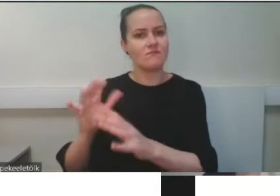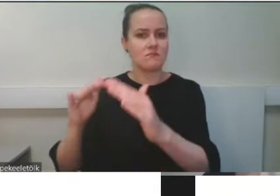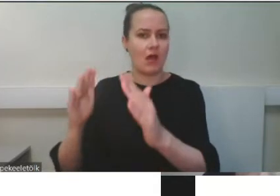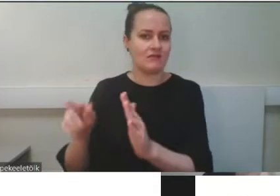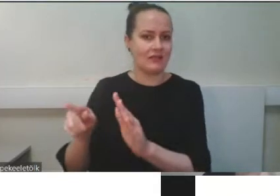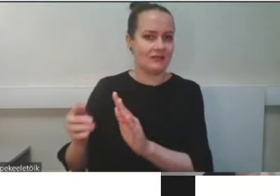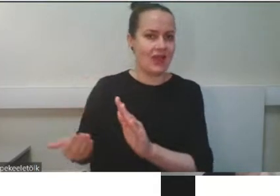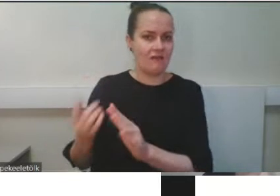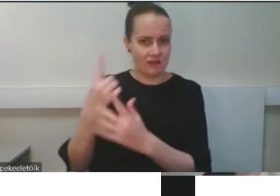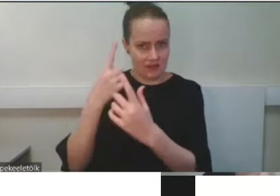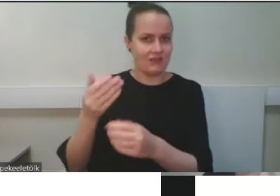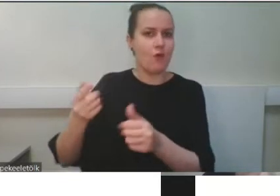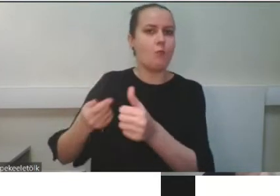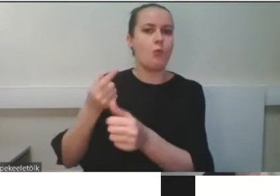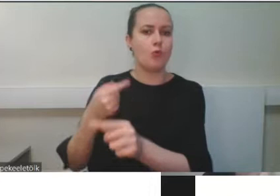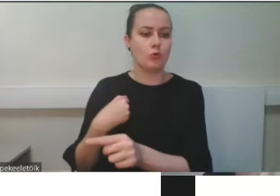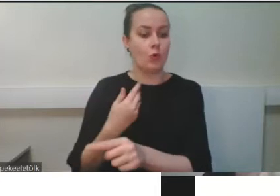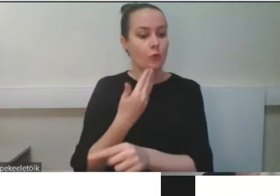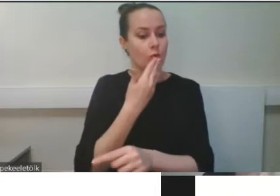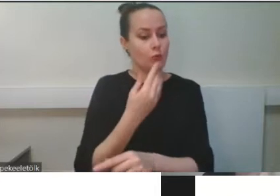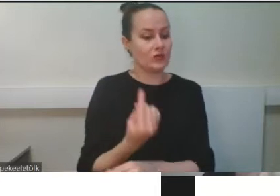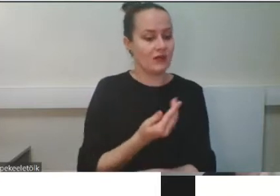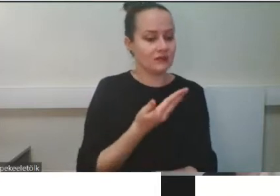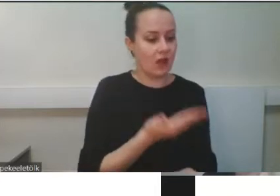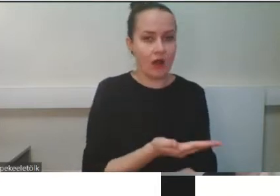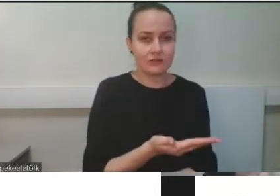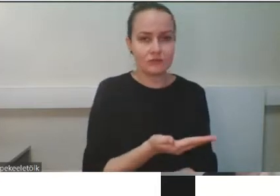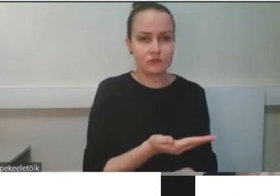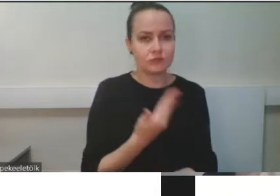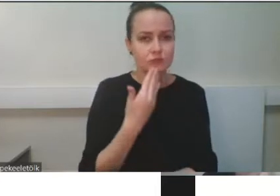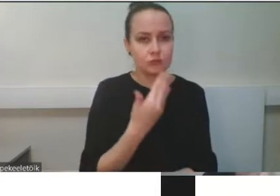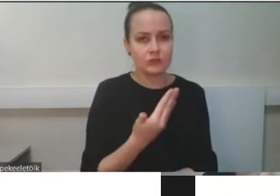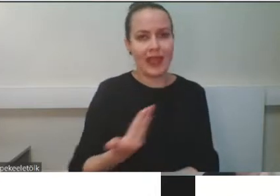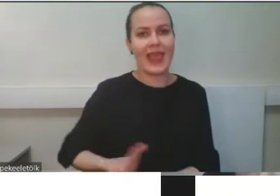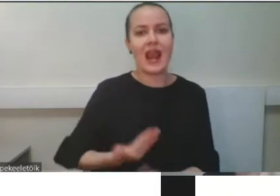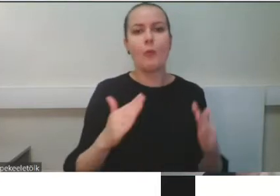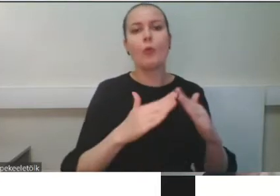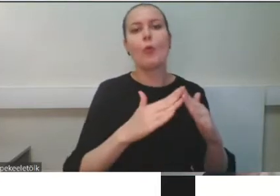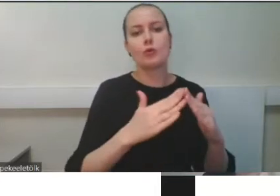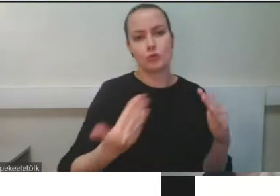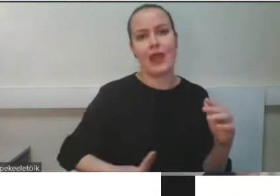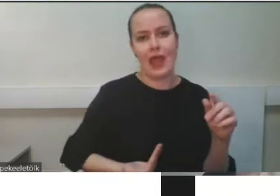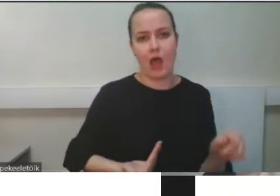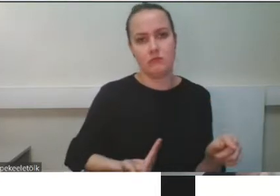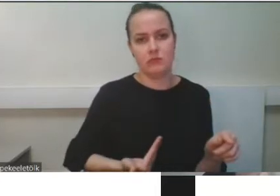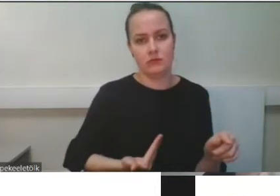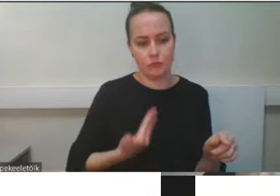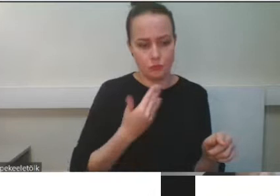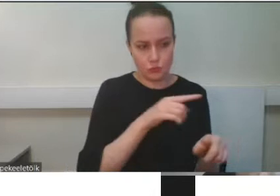Aga et iga andmekogumisega on alati selliseid puudujääke, siis nii on ka